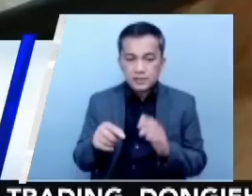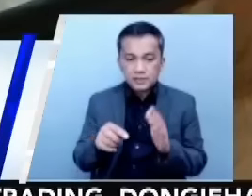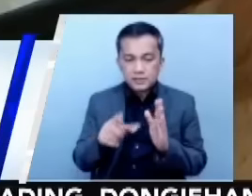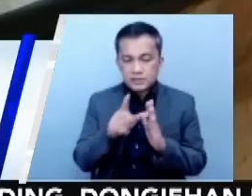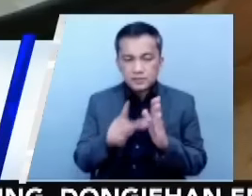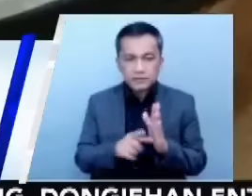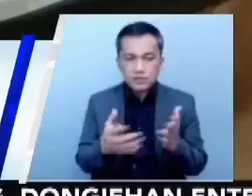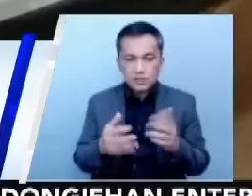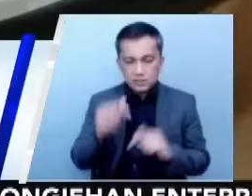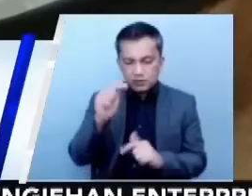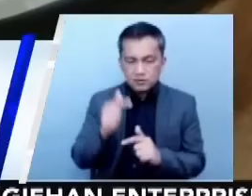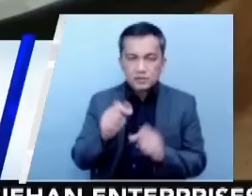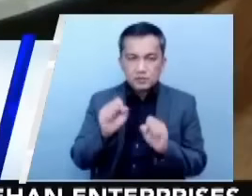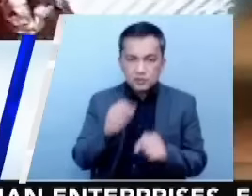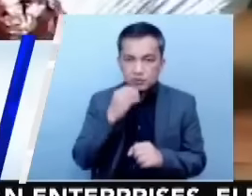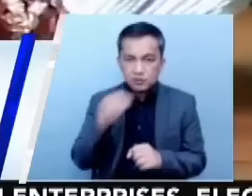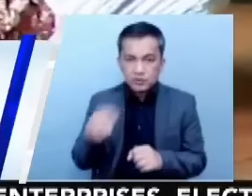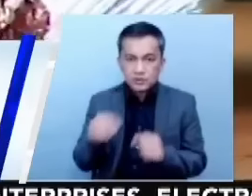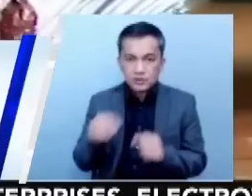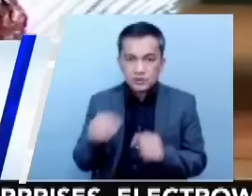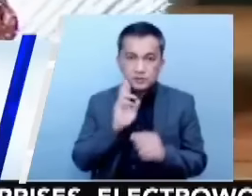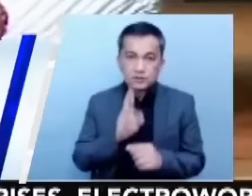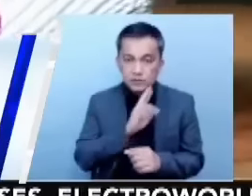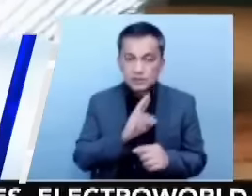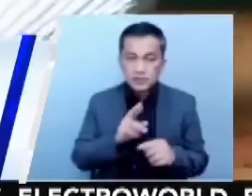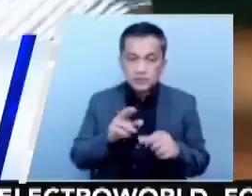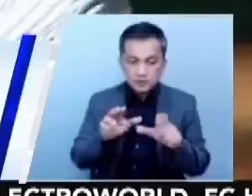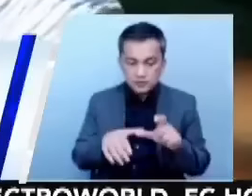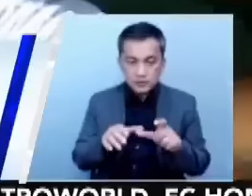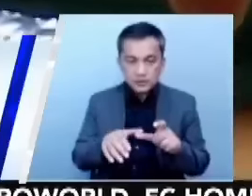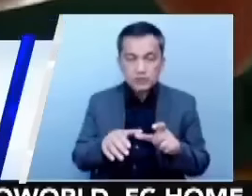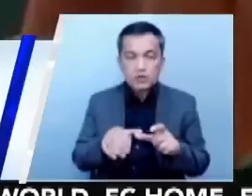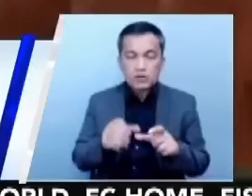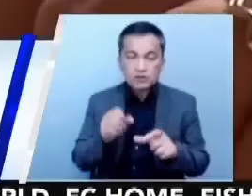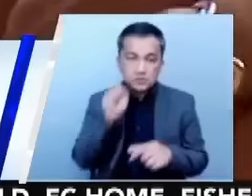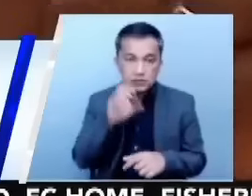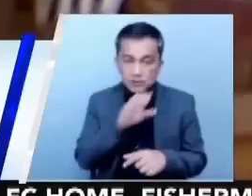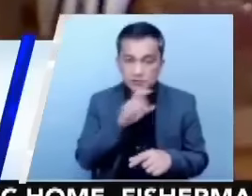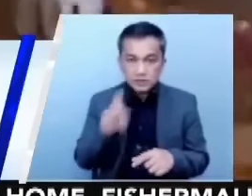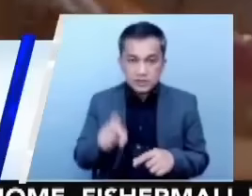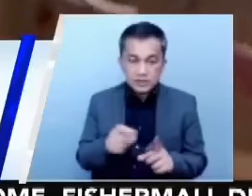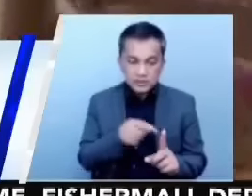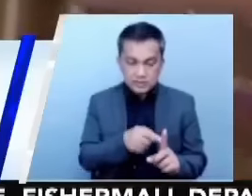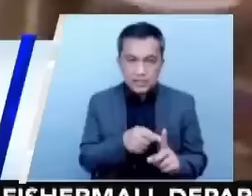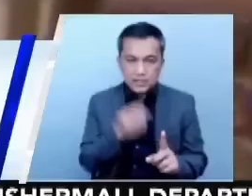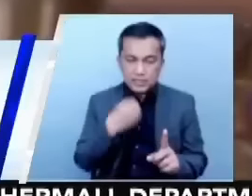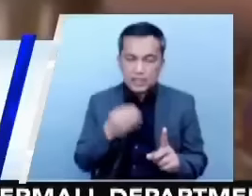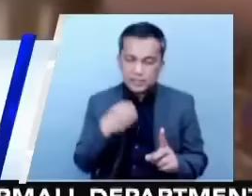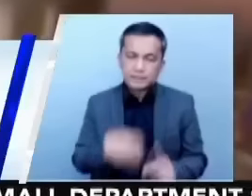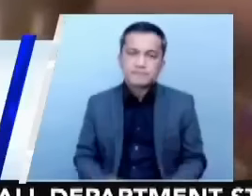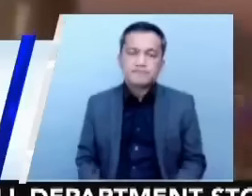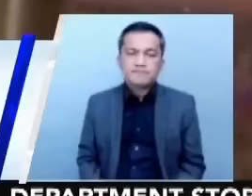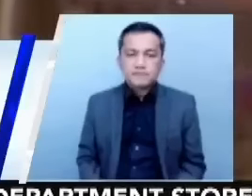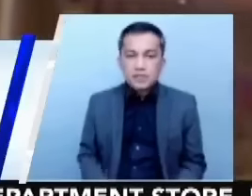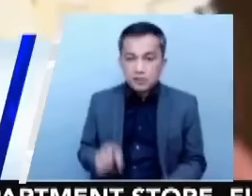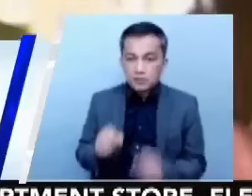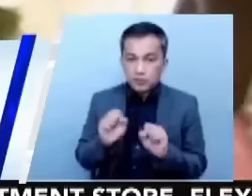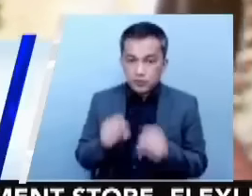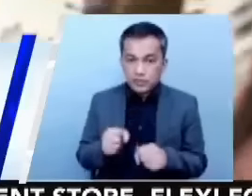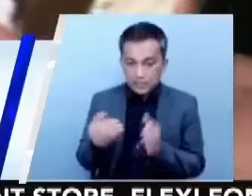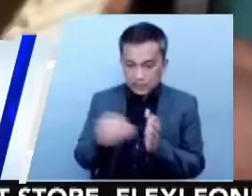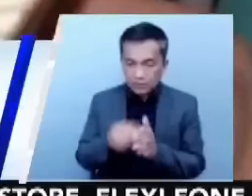sa restaurant ng isang PWD o senior citizen basta siya lang ang kakain nito. Pwedeng mag-order uli at lahat ito ay